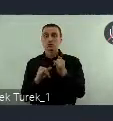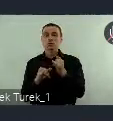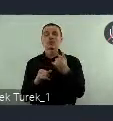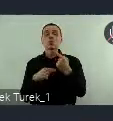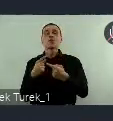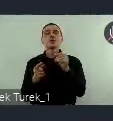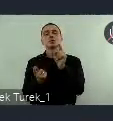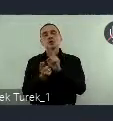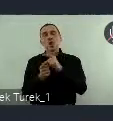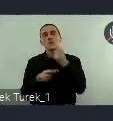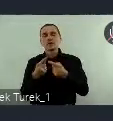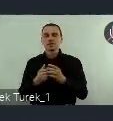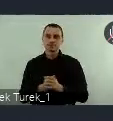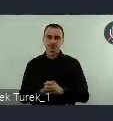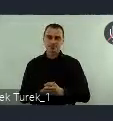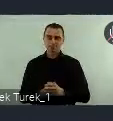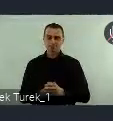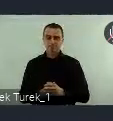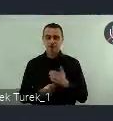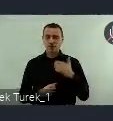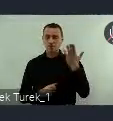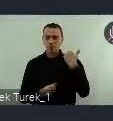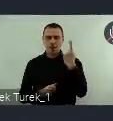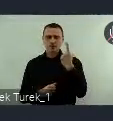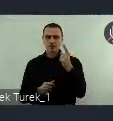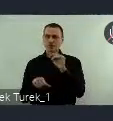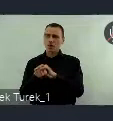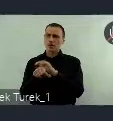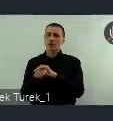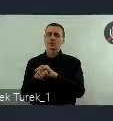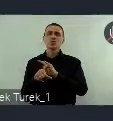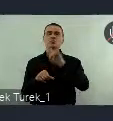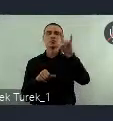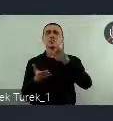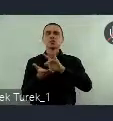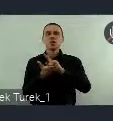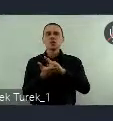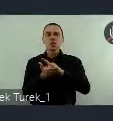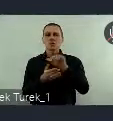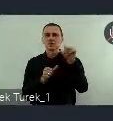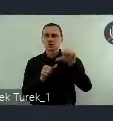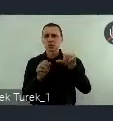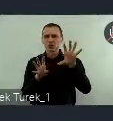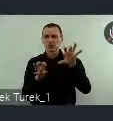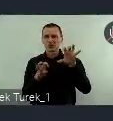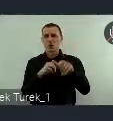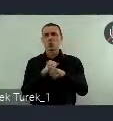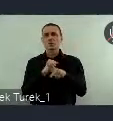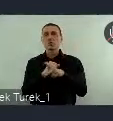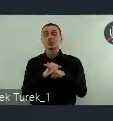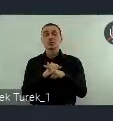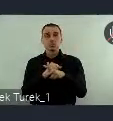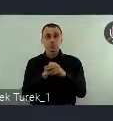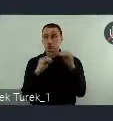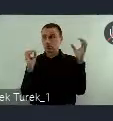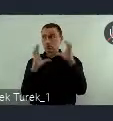spotkaniach taką historię że pojechał jakiegoś tam swojego znajomego do Nowego Jorku latach niem osiemdziesiątych wyszedł się przejść mówi Boże